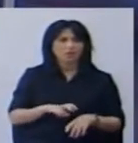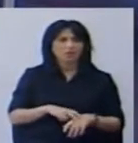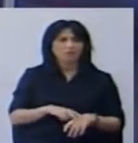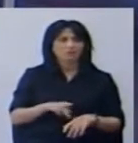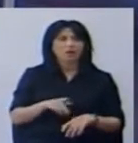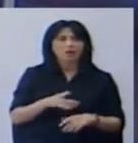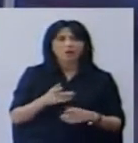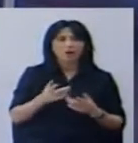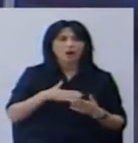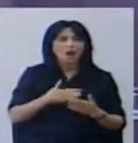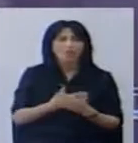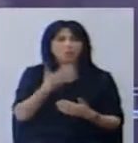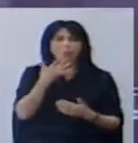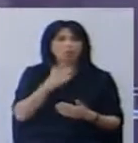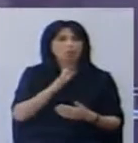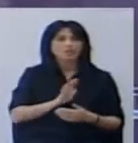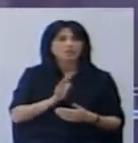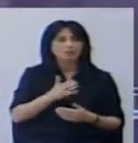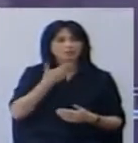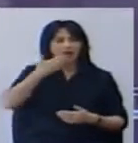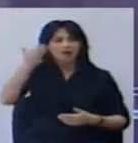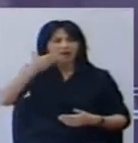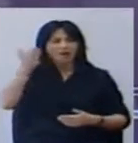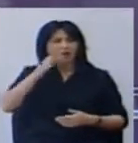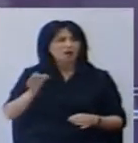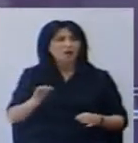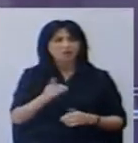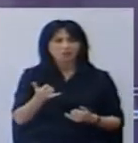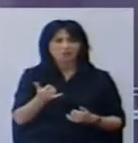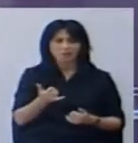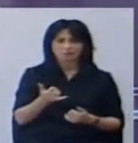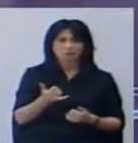საზოგადოებრივი პოლიტიკური აქტივობით საჯარო გამოსვლებში არსა და არა და